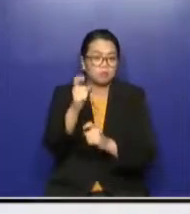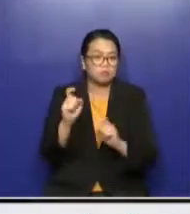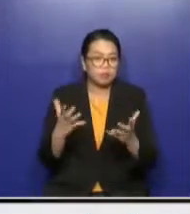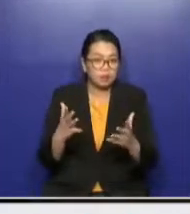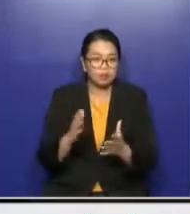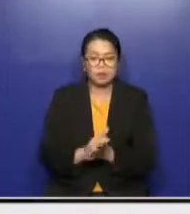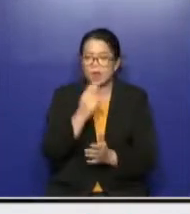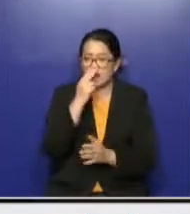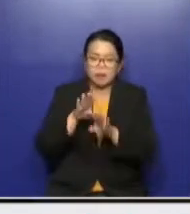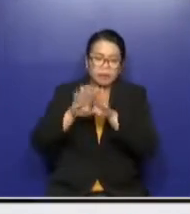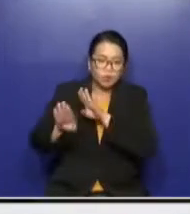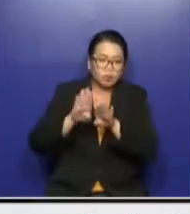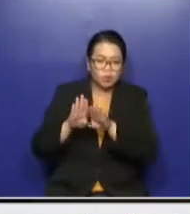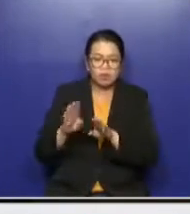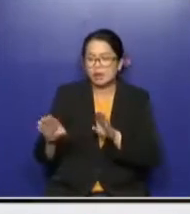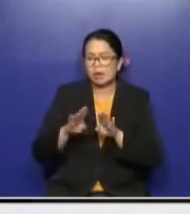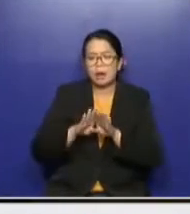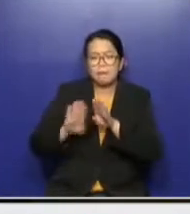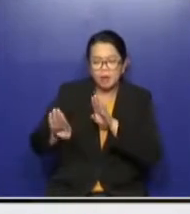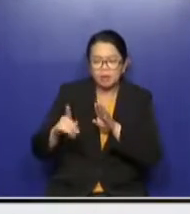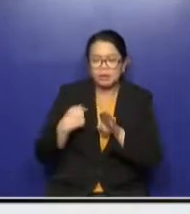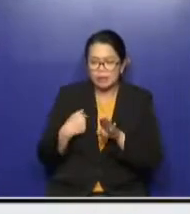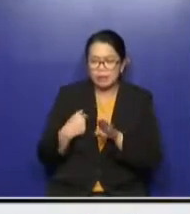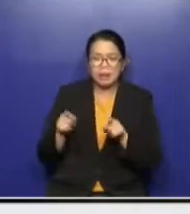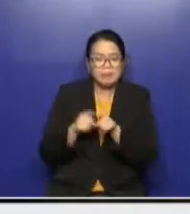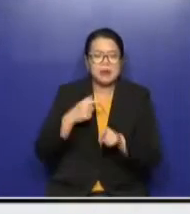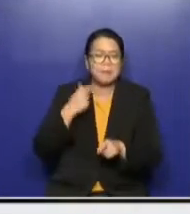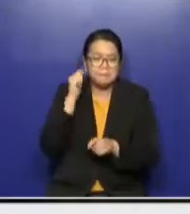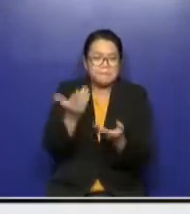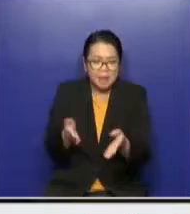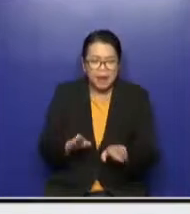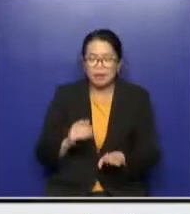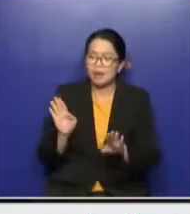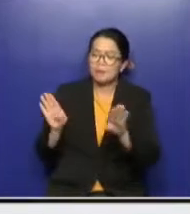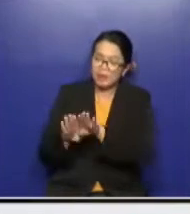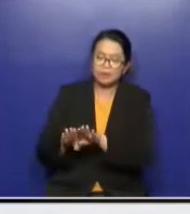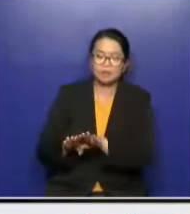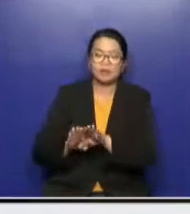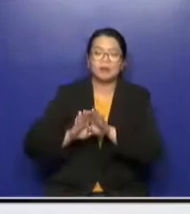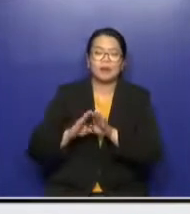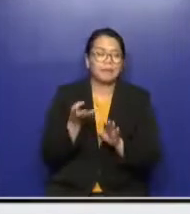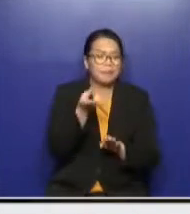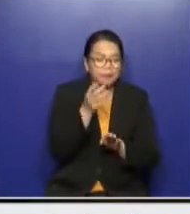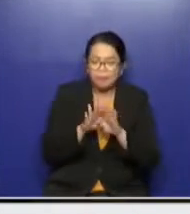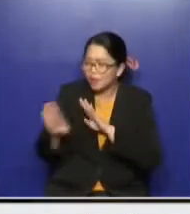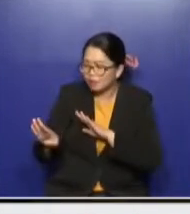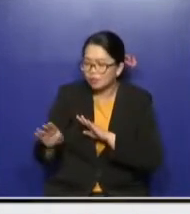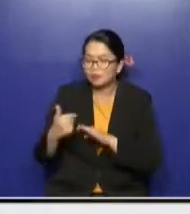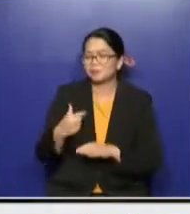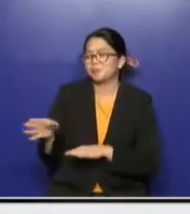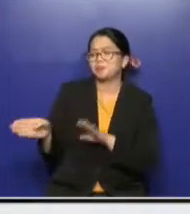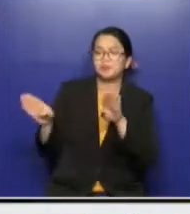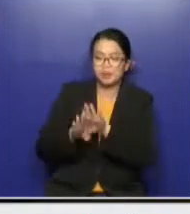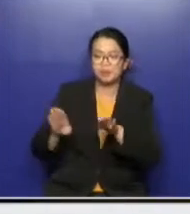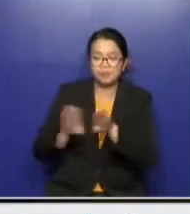ดิฉันก็มาเดินปิดอยู่เหมือนเป็นแม่บ้านเลยนะฮะคิดดูห้องอาหารเนี่ย